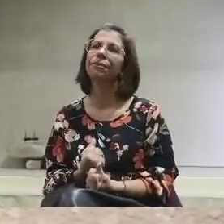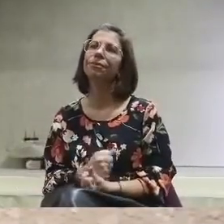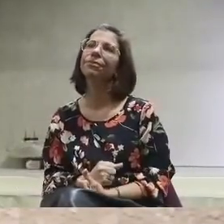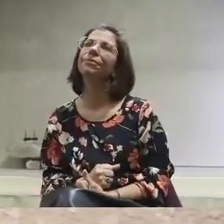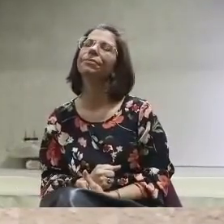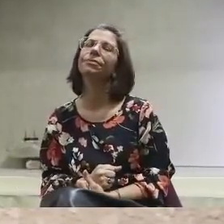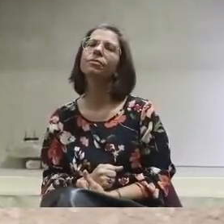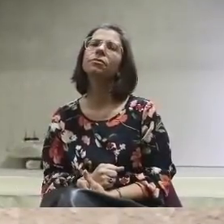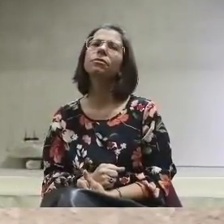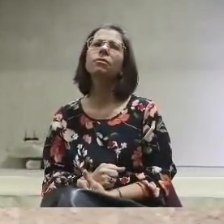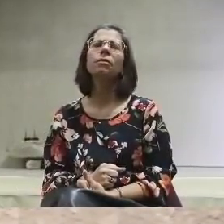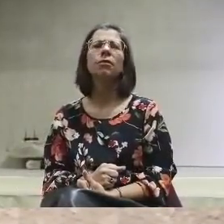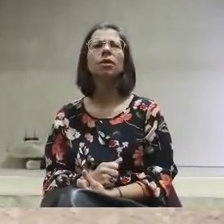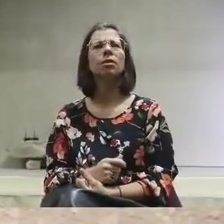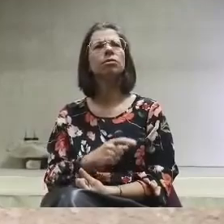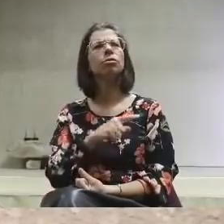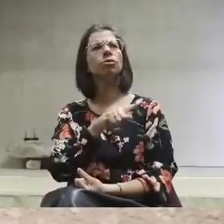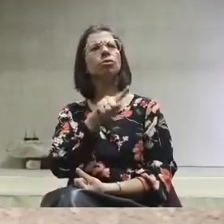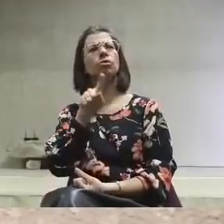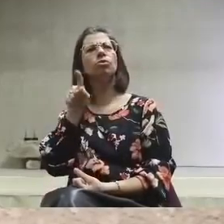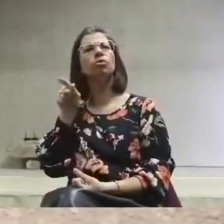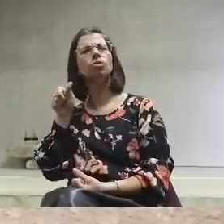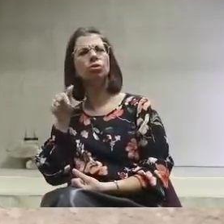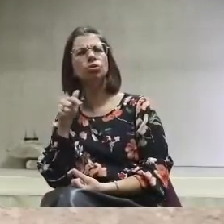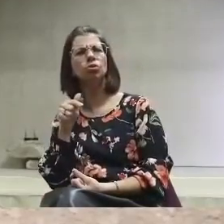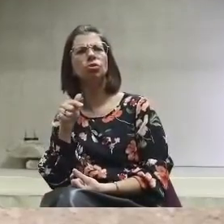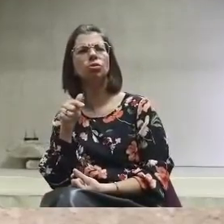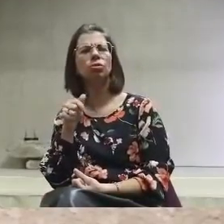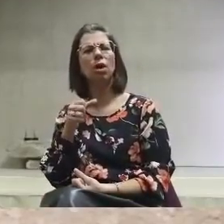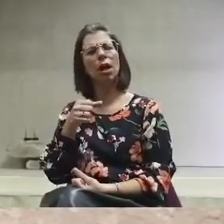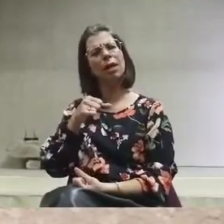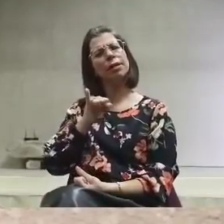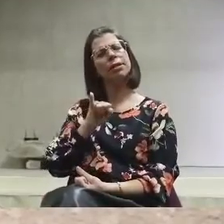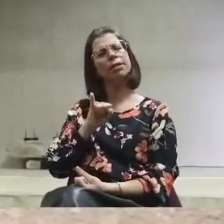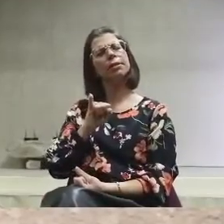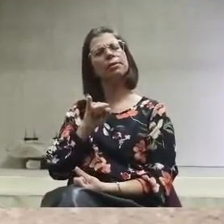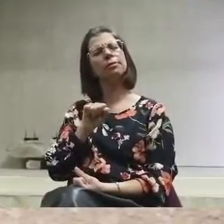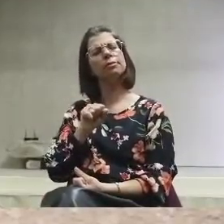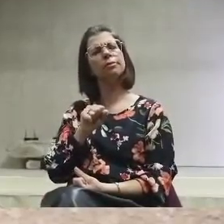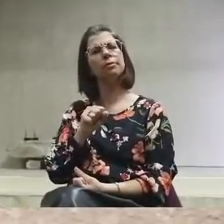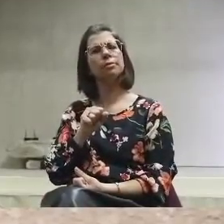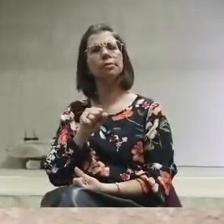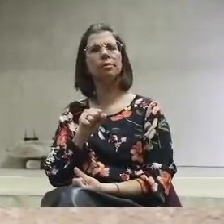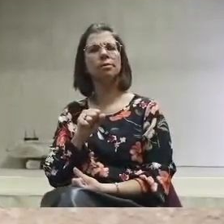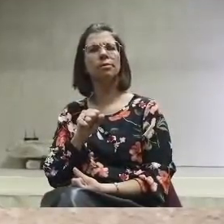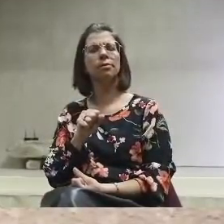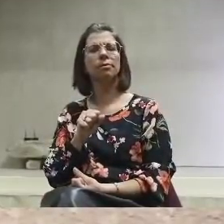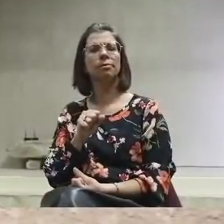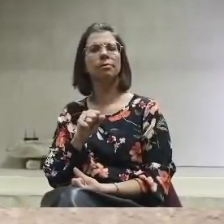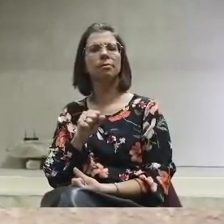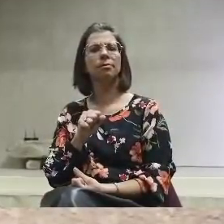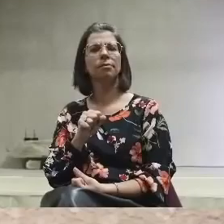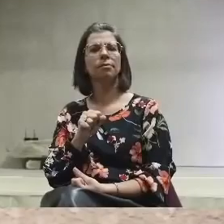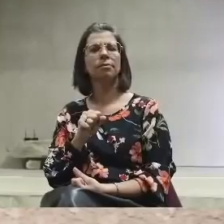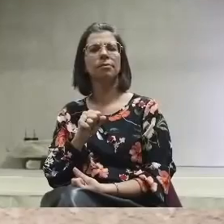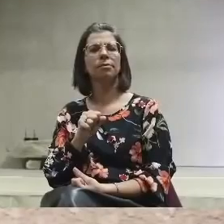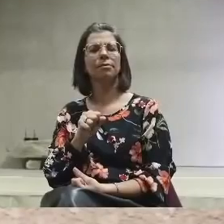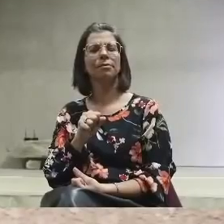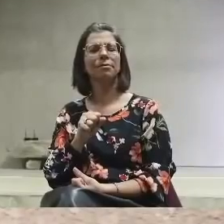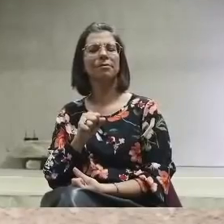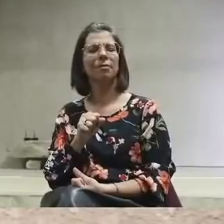Je ne sais pas si vous étiez victime, si vous étiez du côté de ceux